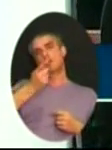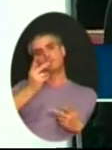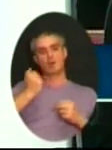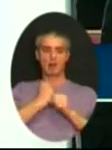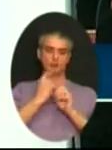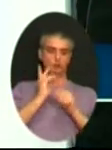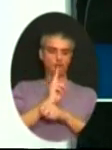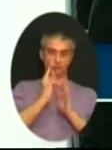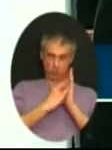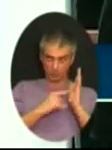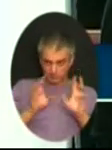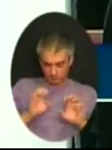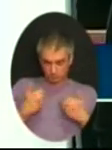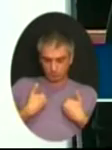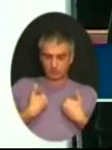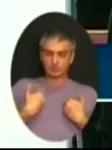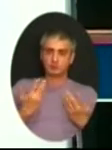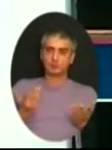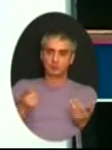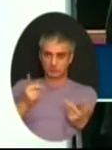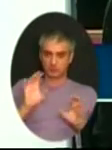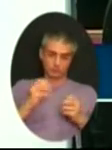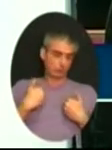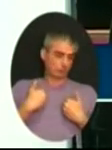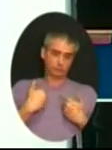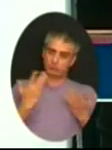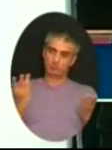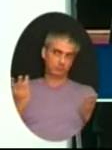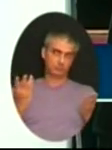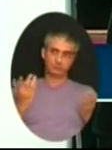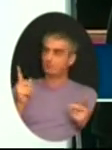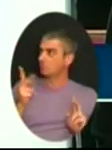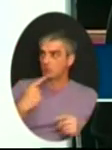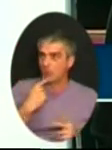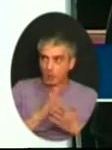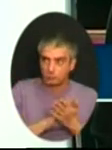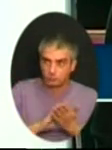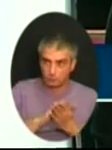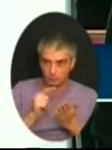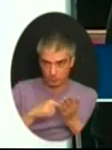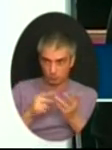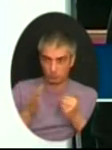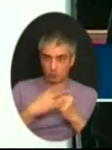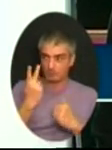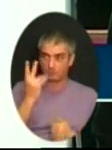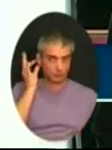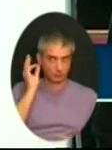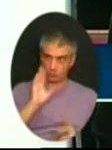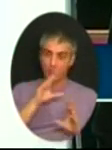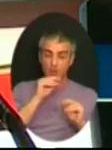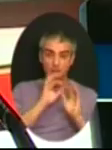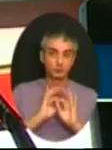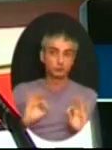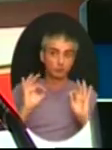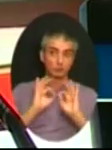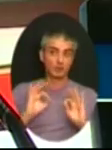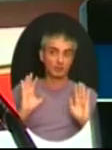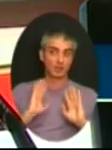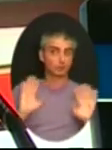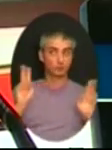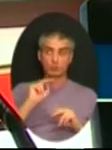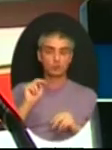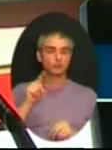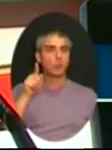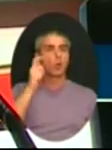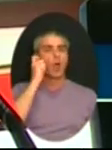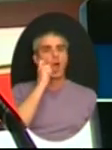לקיום חוק, זה מה שמרגיז אותי. זה מה שהרגיז אותי בדבריו. אז הוא לא יכול להגיד שום דבר, כי הוא ביגמיסט. הוא לא יכול לדבר על שום דבר, על שום נושא.